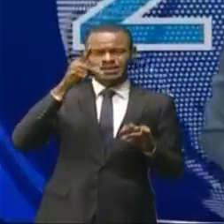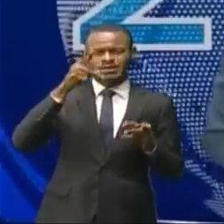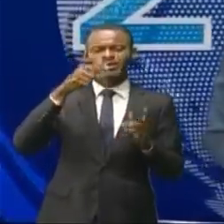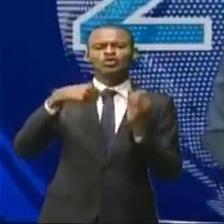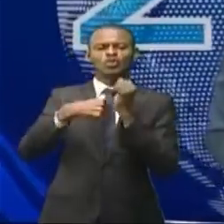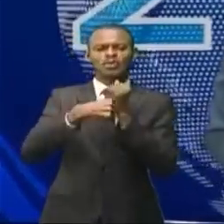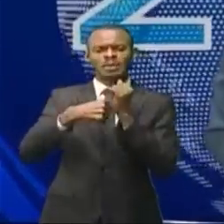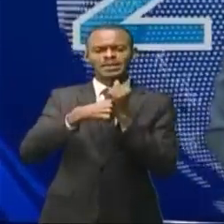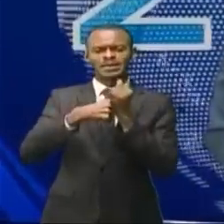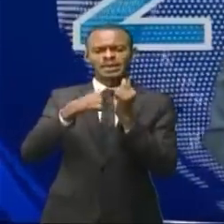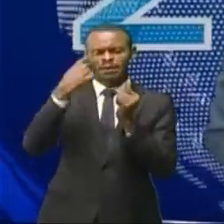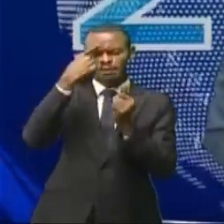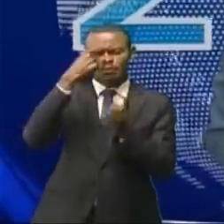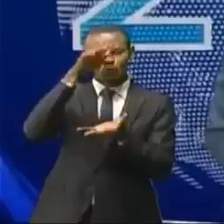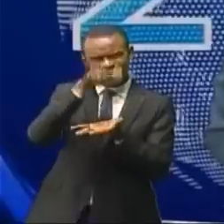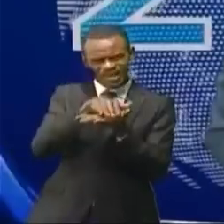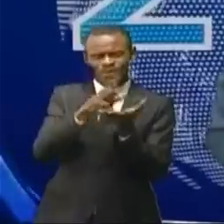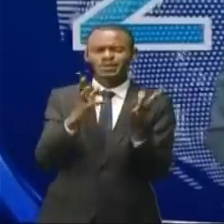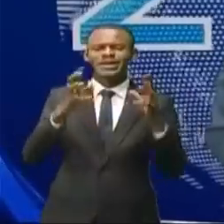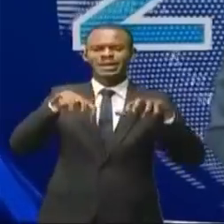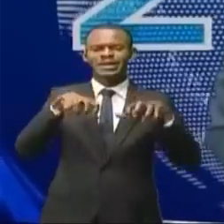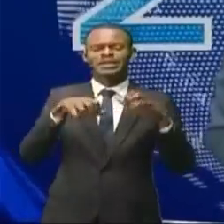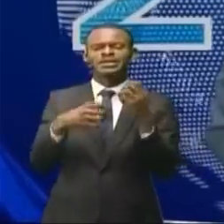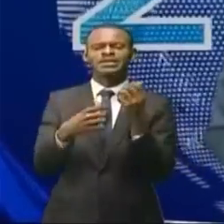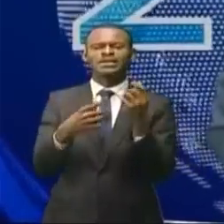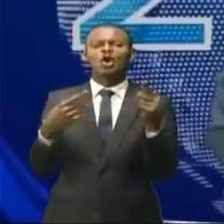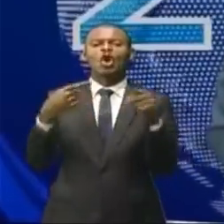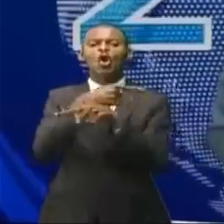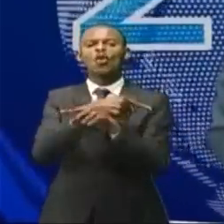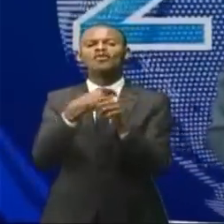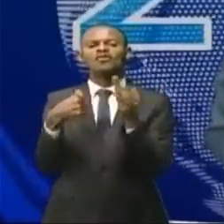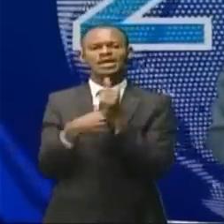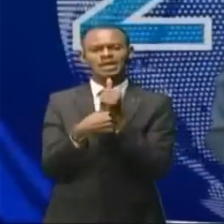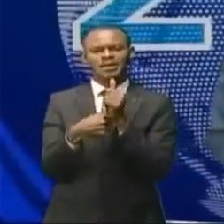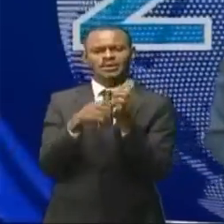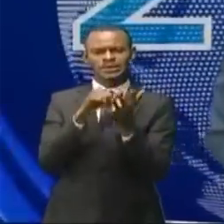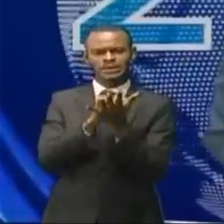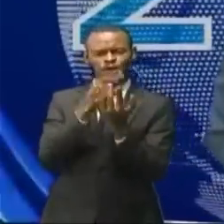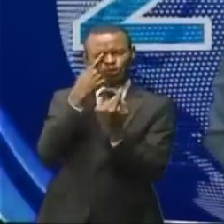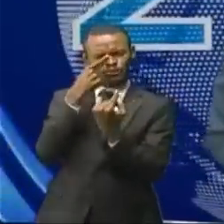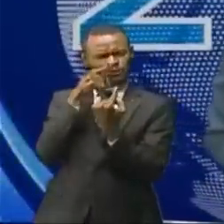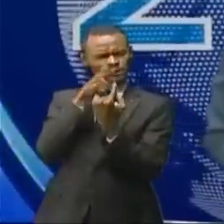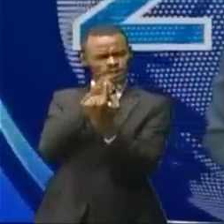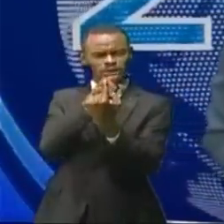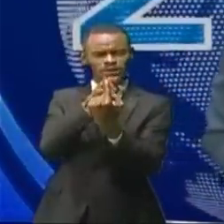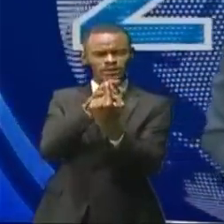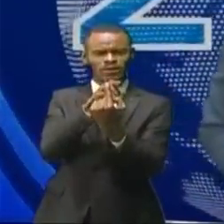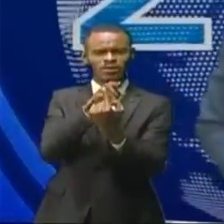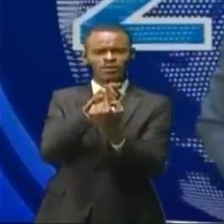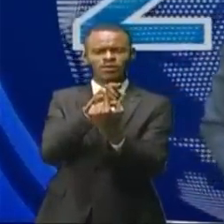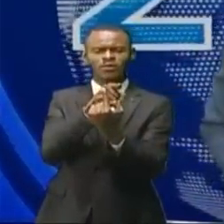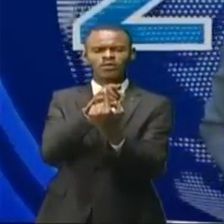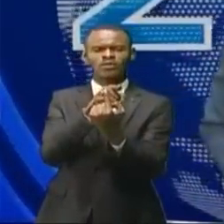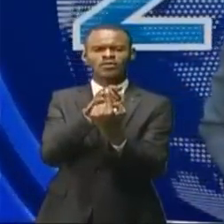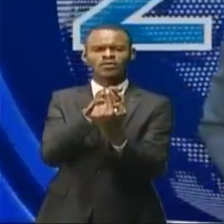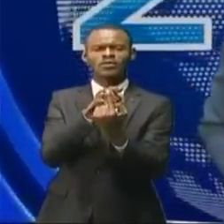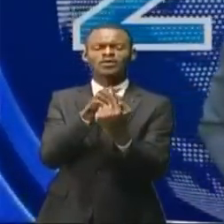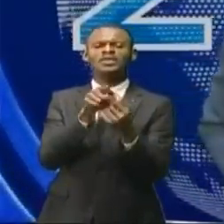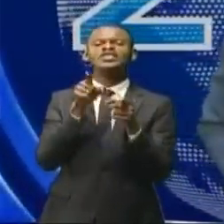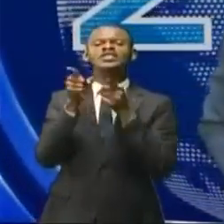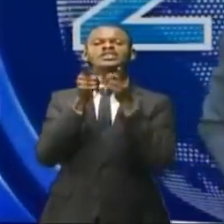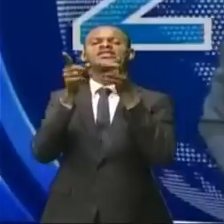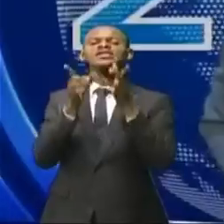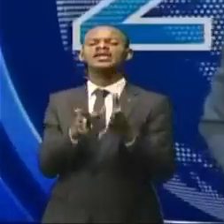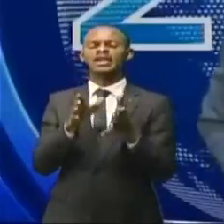conflits armés et des catastrophes naturelles c'est l'objectif poursuivi par le directeur général de la caisse de solidarité nationale